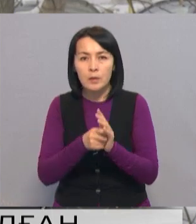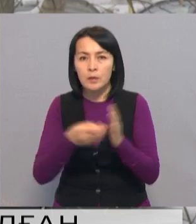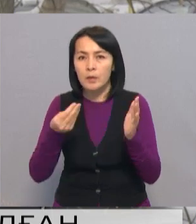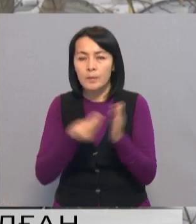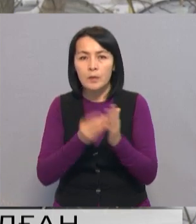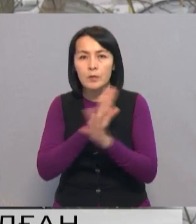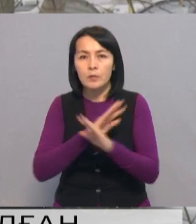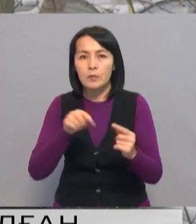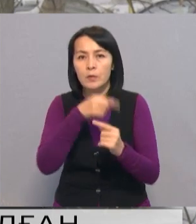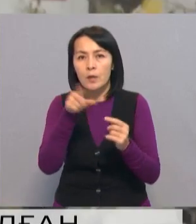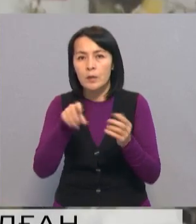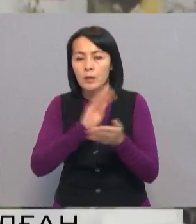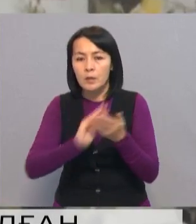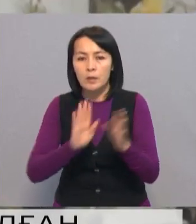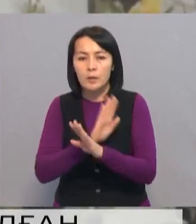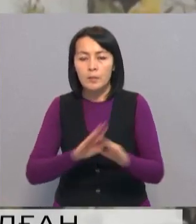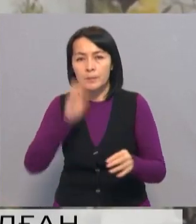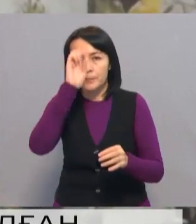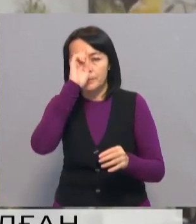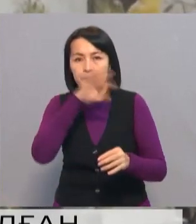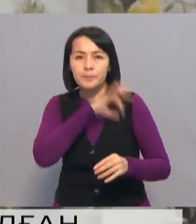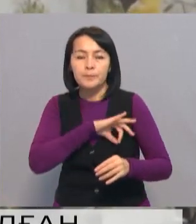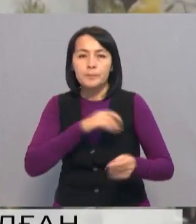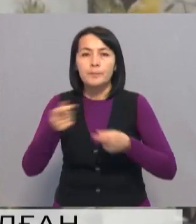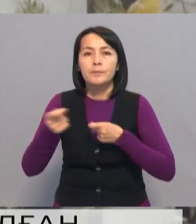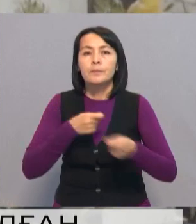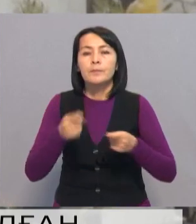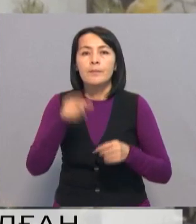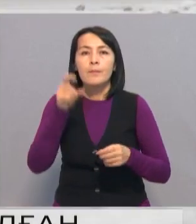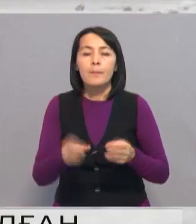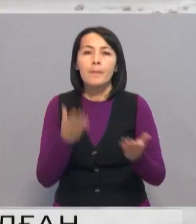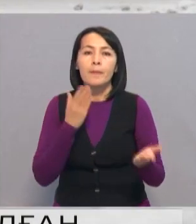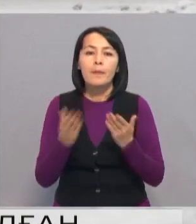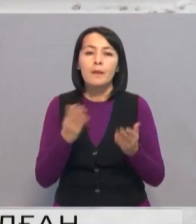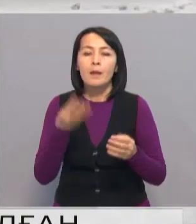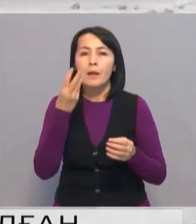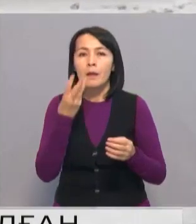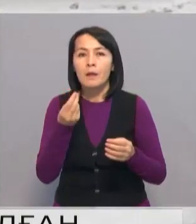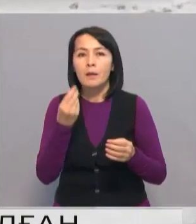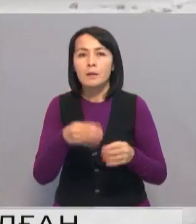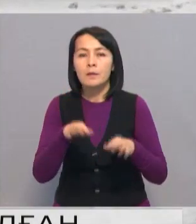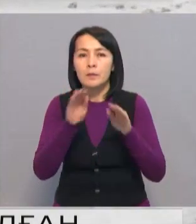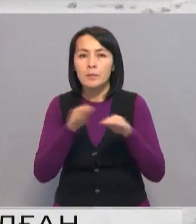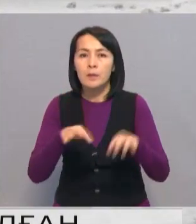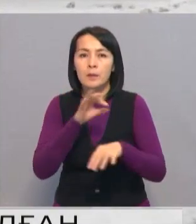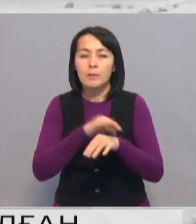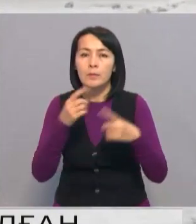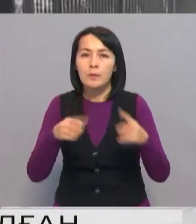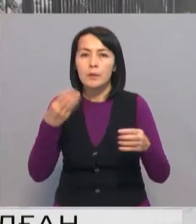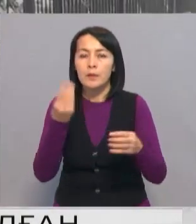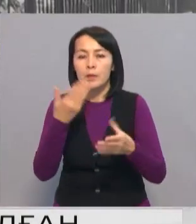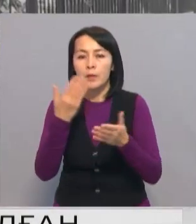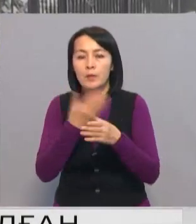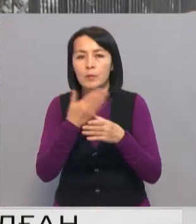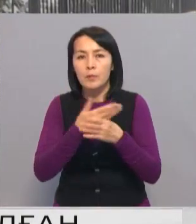жеке кәсіпкер ретінде де тіркелмейді. Мемлекеттік кірістер департаментінің өкілі егер қаражат баланы емдеуге, басқа да қайырымдылық